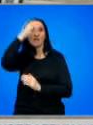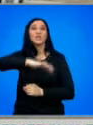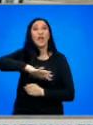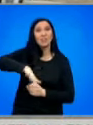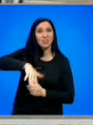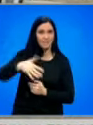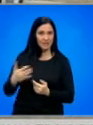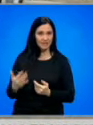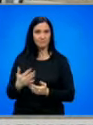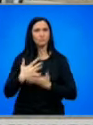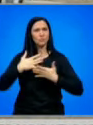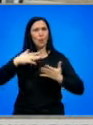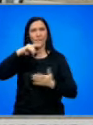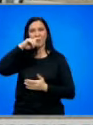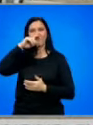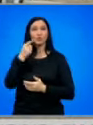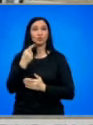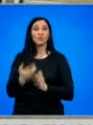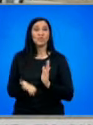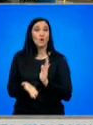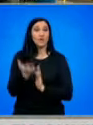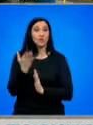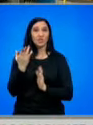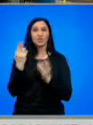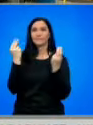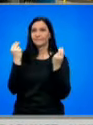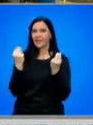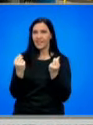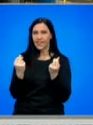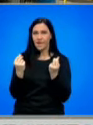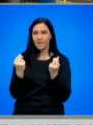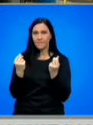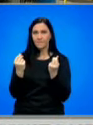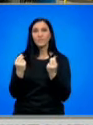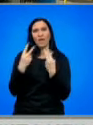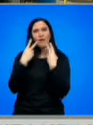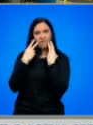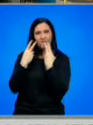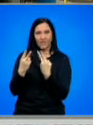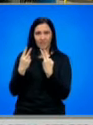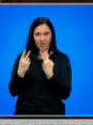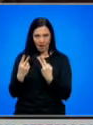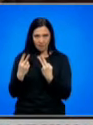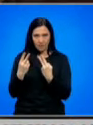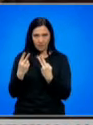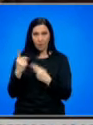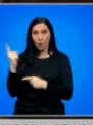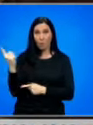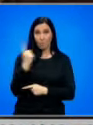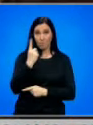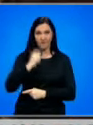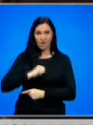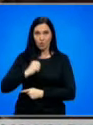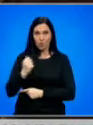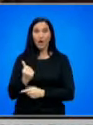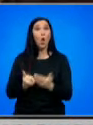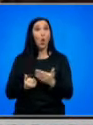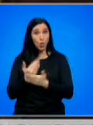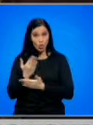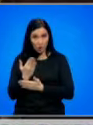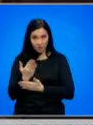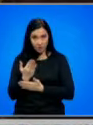изключителна важност това са покачващите се цени. Видяхме от 1 януари отново